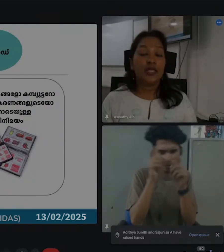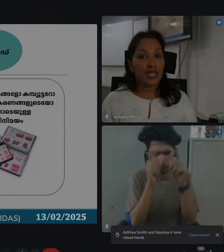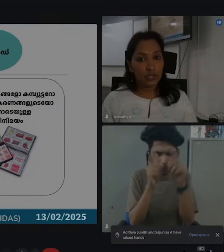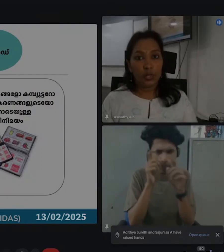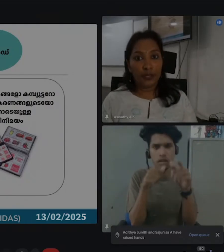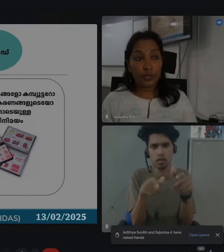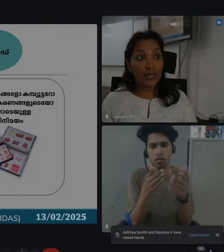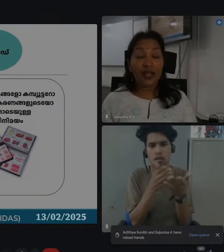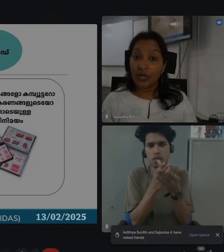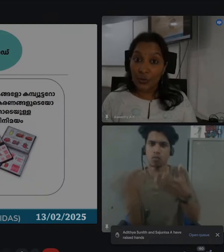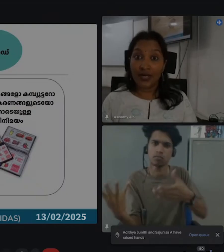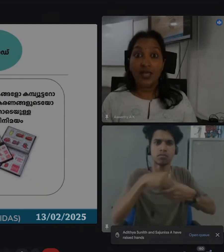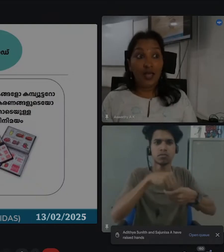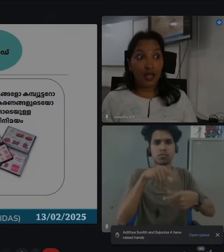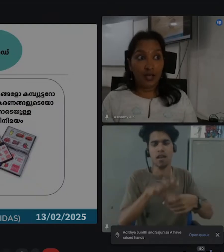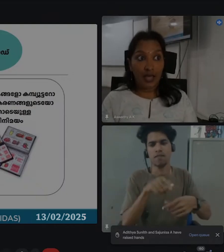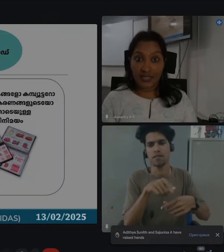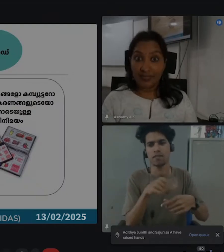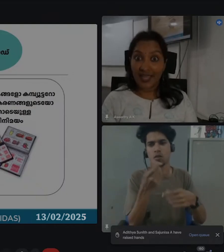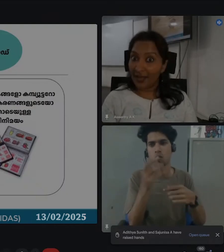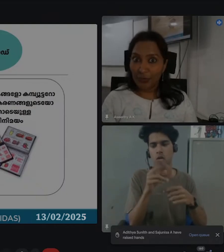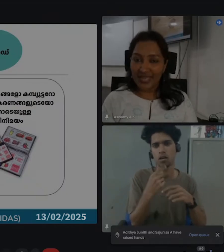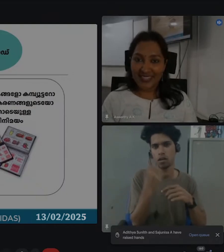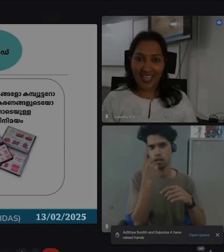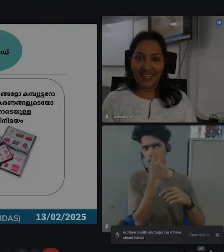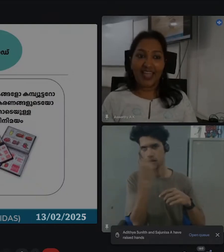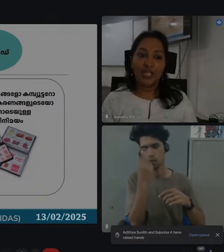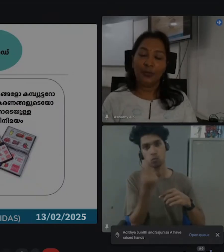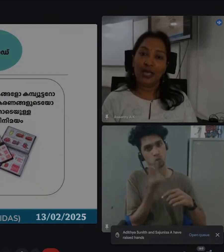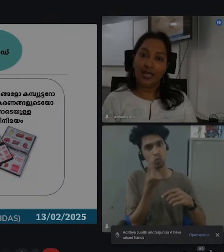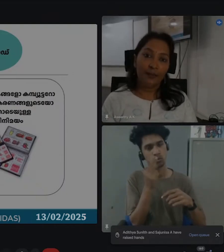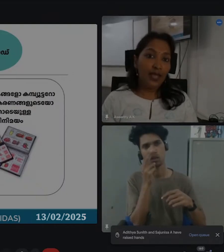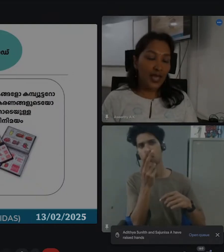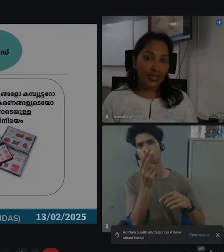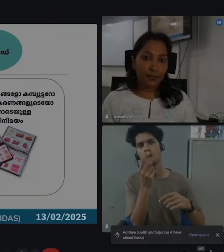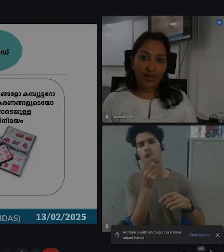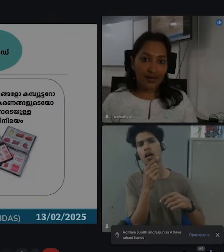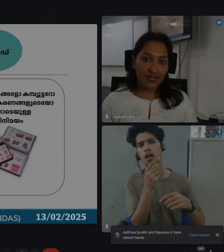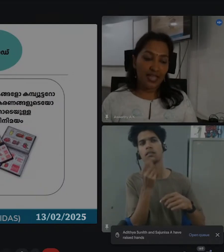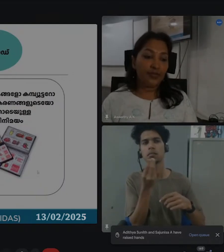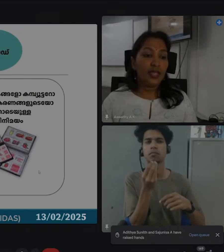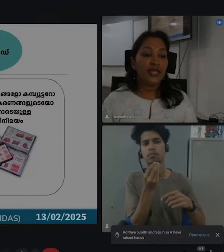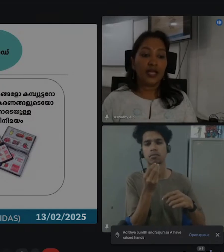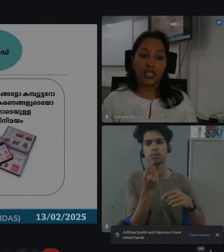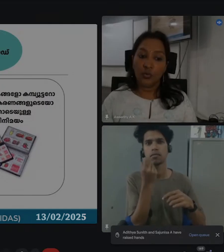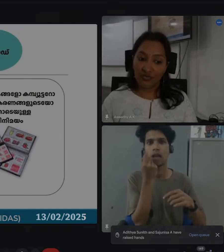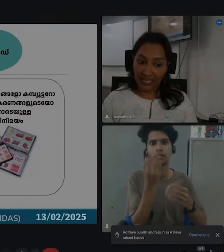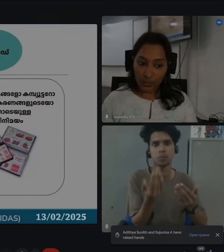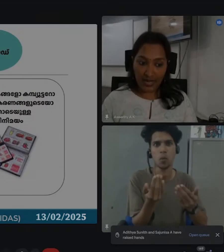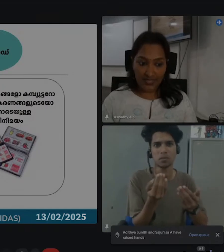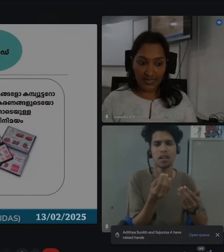ഇതെല്ലാം ഇതിനകത്ത് ഉൾപ്പെട്ടിരിക്കുന്നു. നമ്മൾ കണ്ണുകൊണ്ട് അർത്ഥവത്തായി കമ്മ്യൂണിക്കേറ്റ് ചെയ്യാറില്ലേ, അതുപോലെ ഇതിനെ നമുക്ക് കൺസിഡർ ചെയ്യാം. ഞാൻ